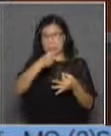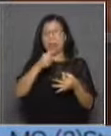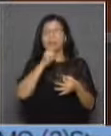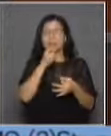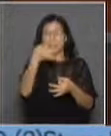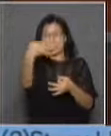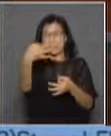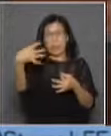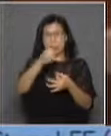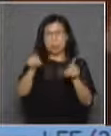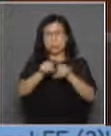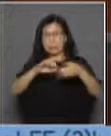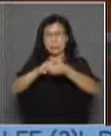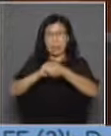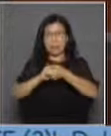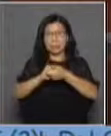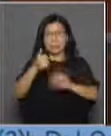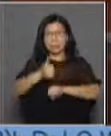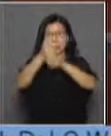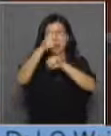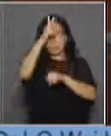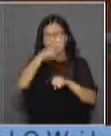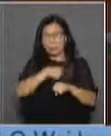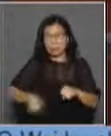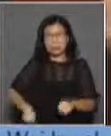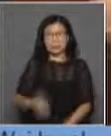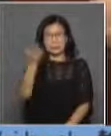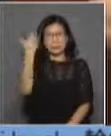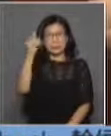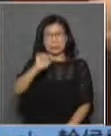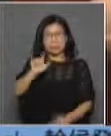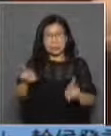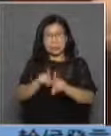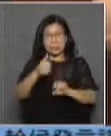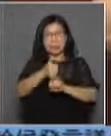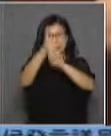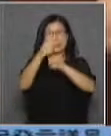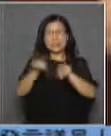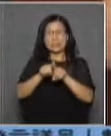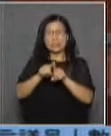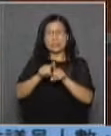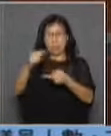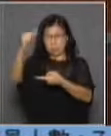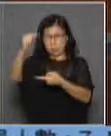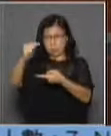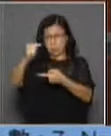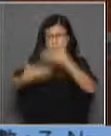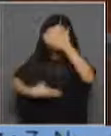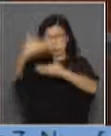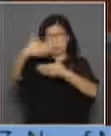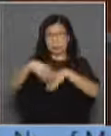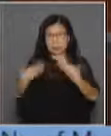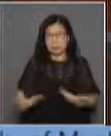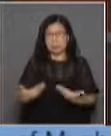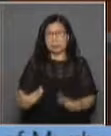咪跟住習近平嘅指揮棒跟住做囉。連當年嘅支持短裝事件要成立調查委員會嘅，今時今日